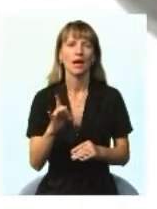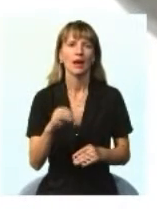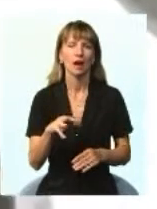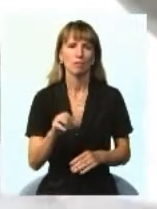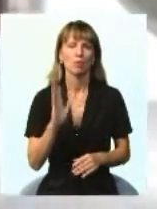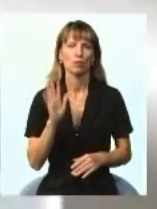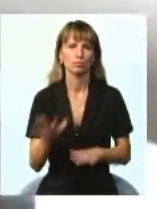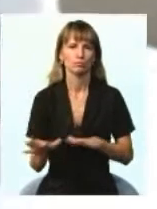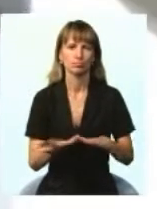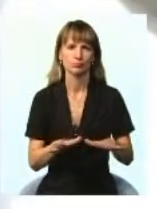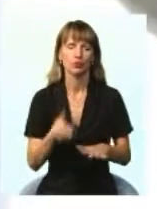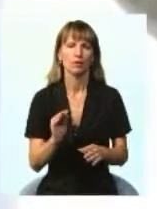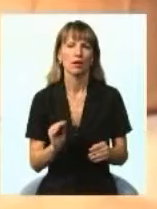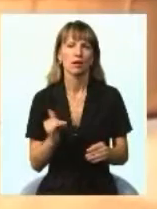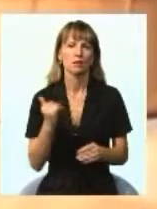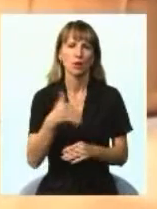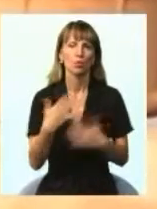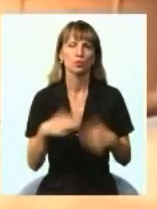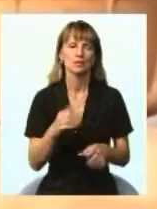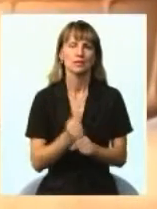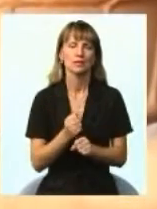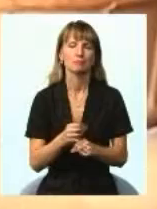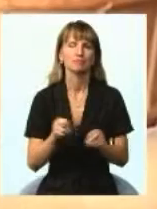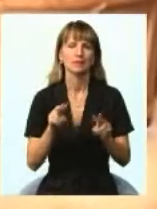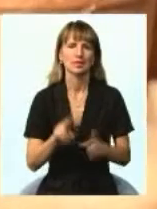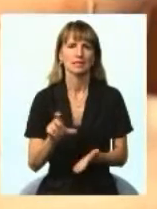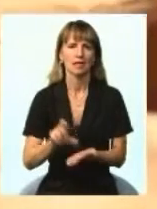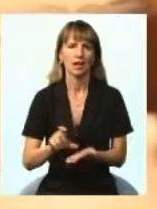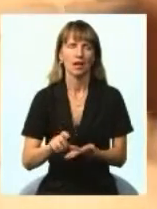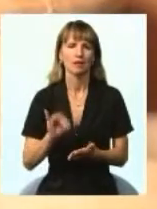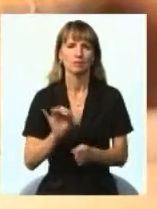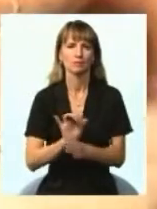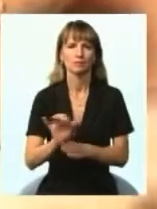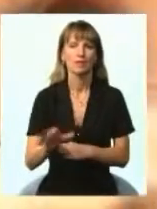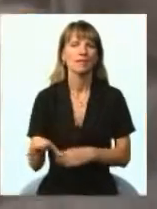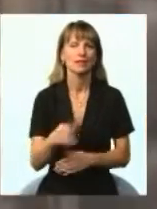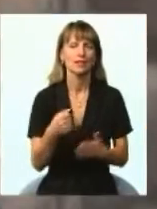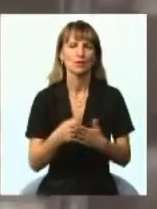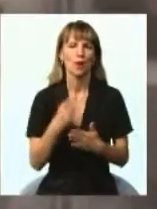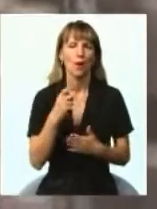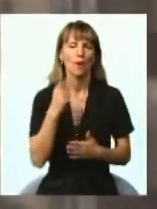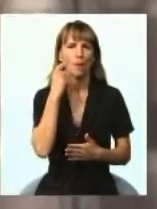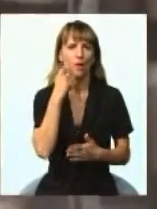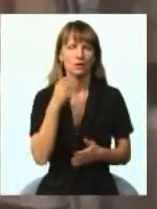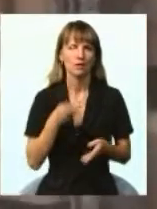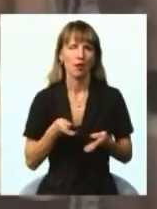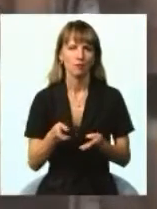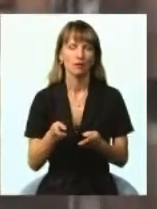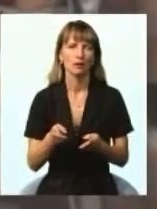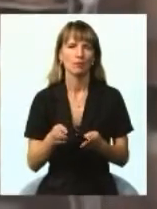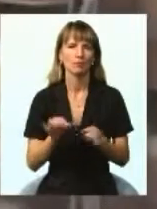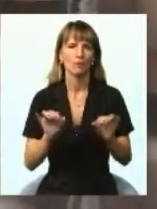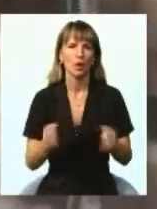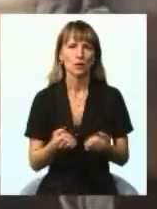буде густою, його заливають до вже створених вафельних стаканчиків та відправляють все до морозильної камери. Там при температурі